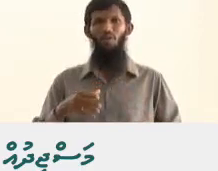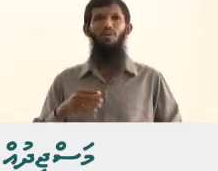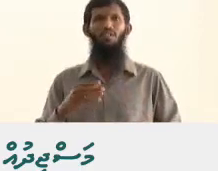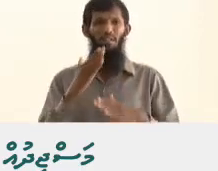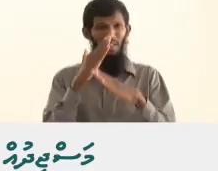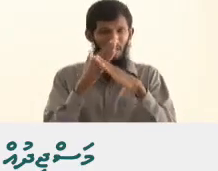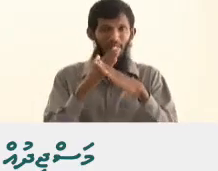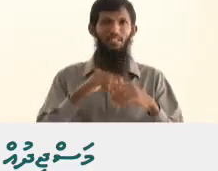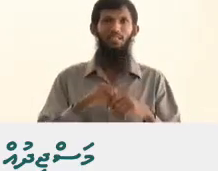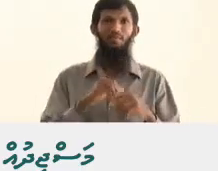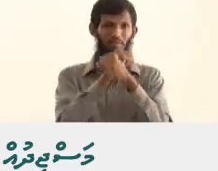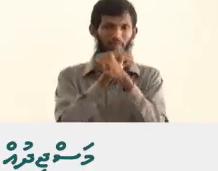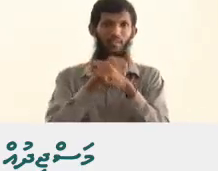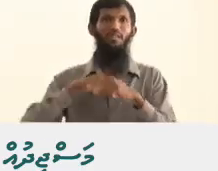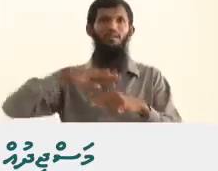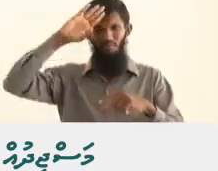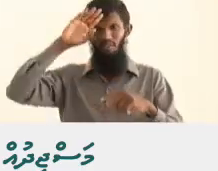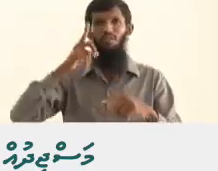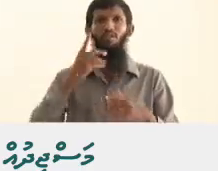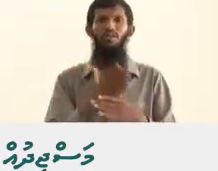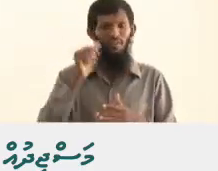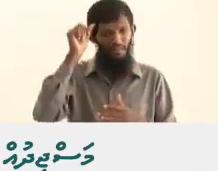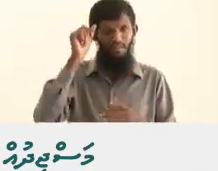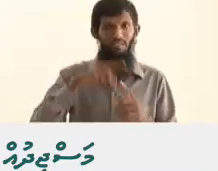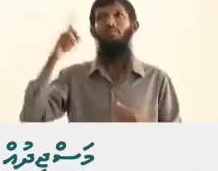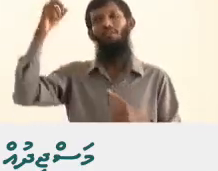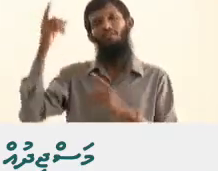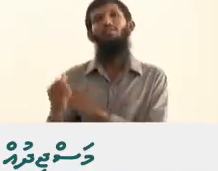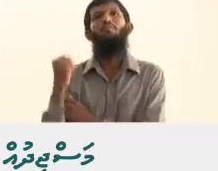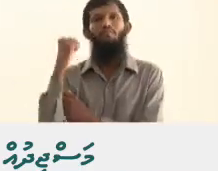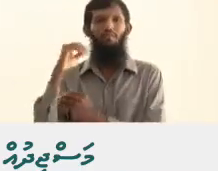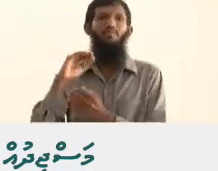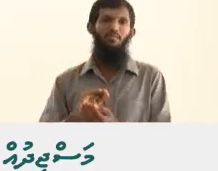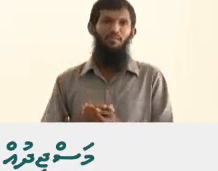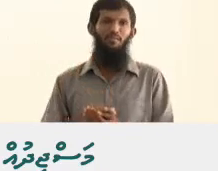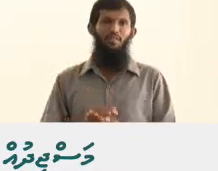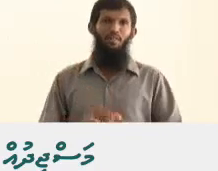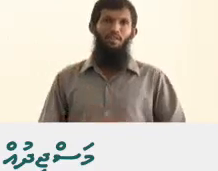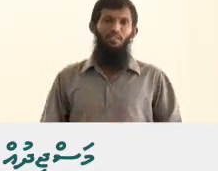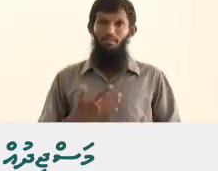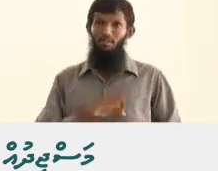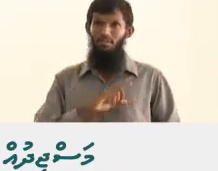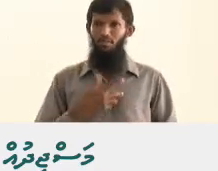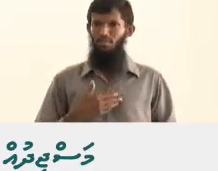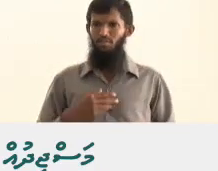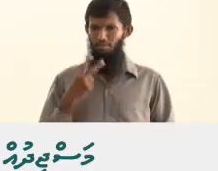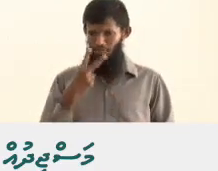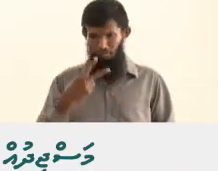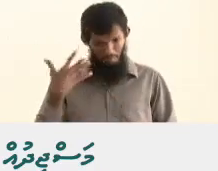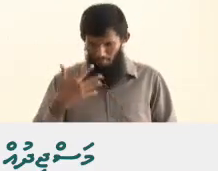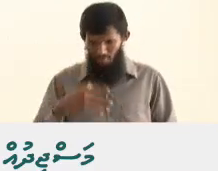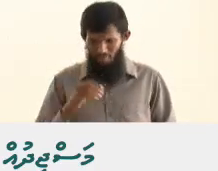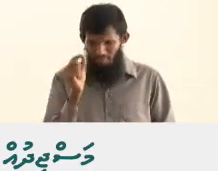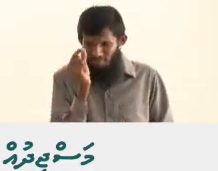allahuge kashakuladum vantakamai eilahuge mutlak baru verikan fahe lolan nufenna